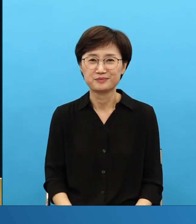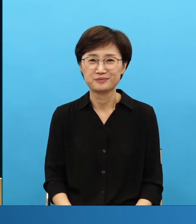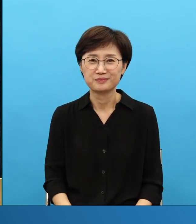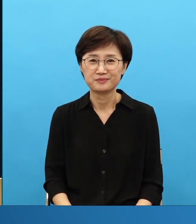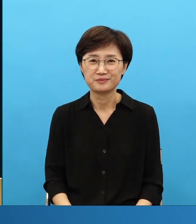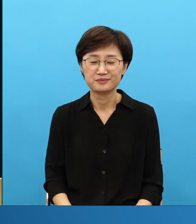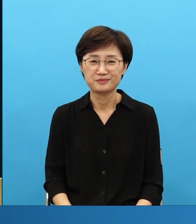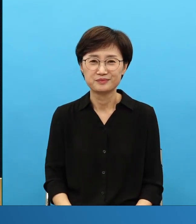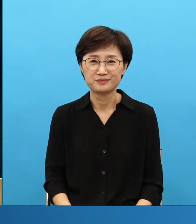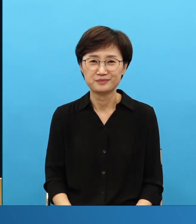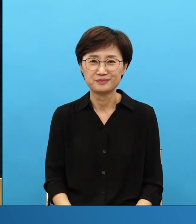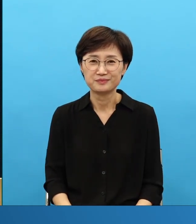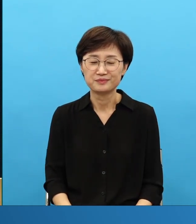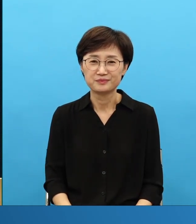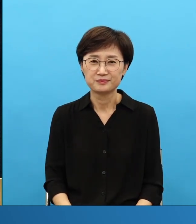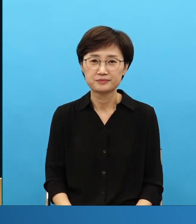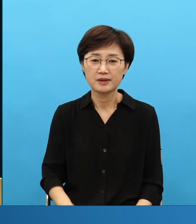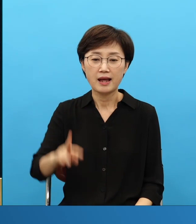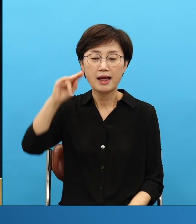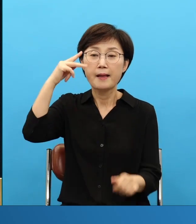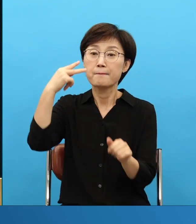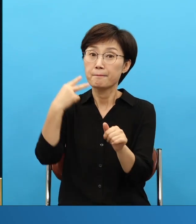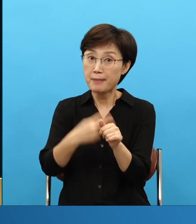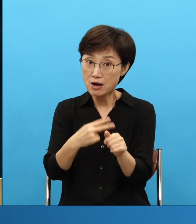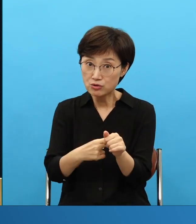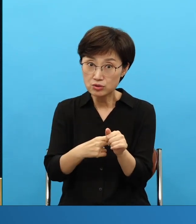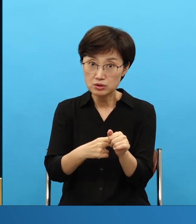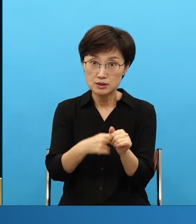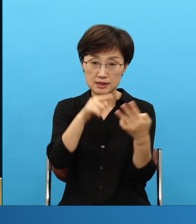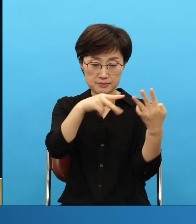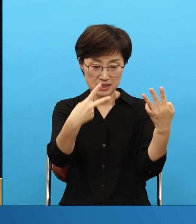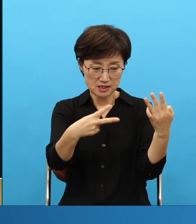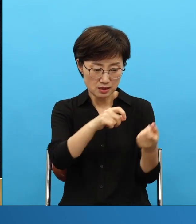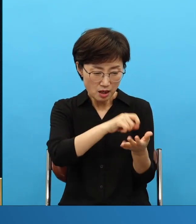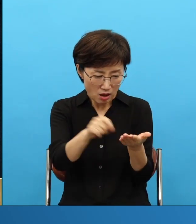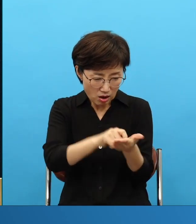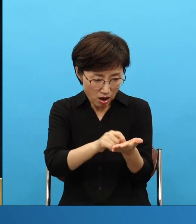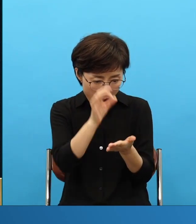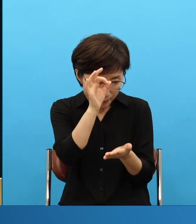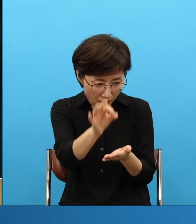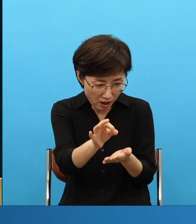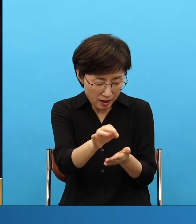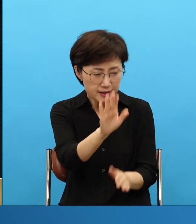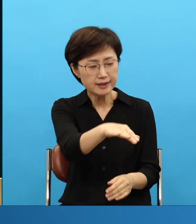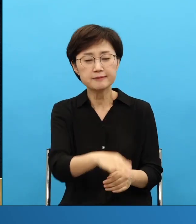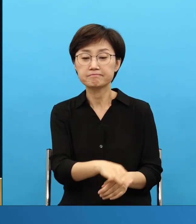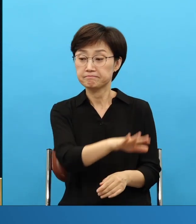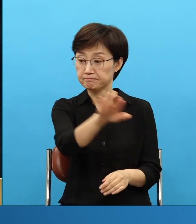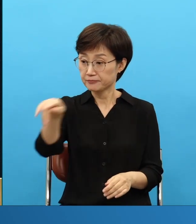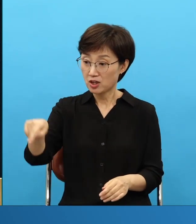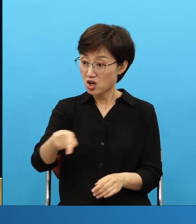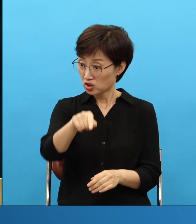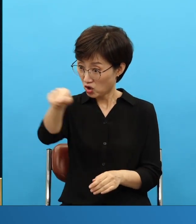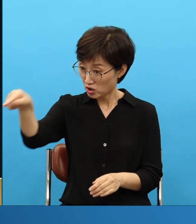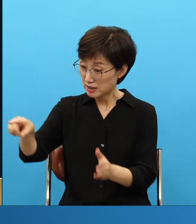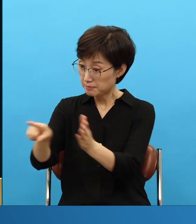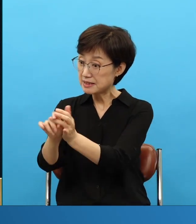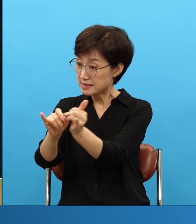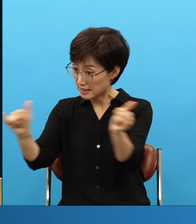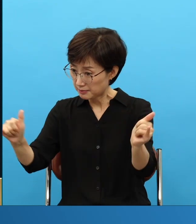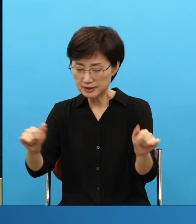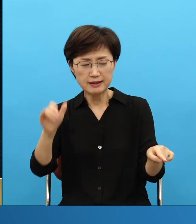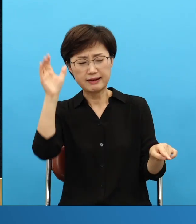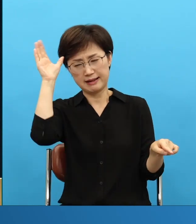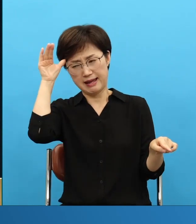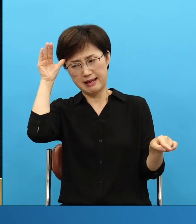altogether. 어느 정도 바울이 강하게 얘기했냐면요. 개들을 삼가라 이랬어요. So how strongly did Paul lash